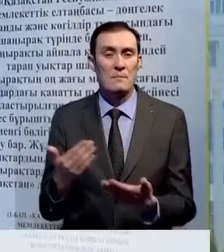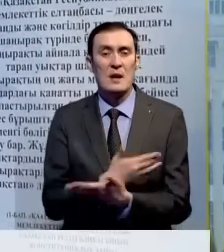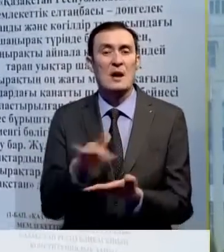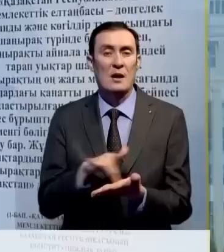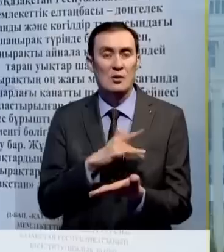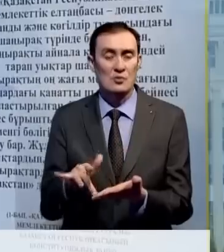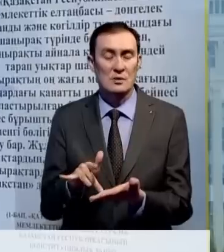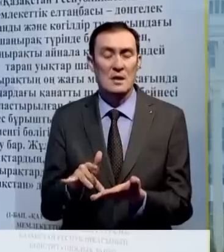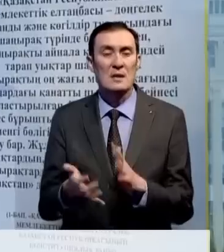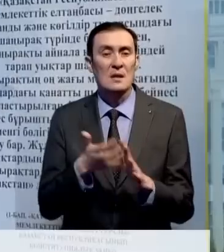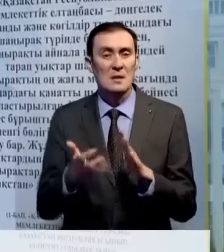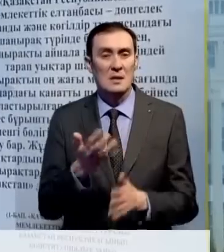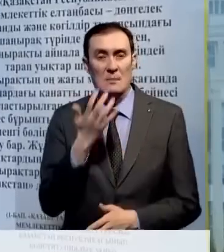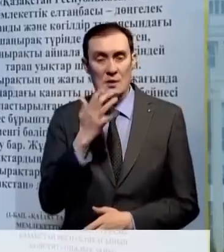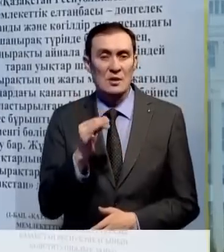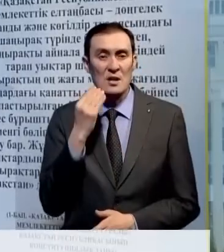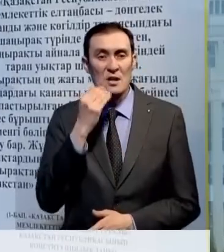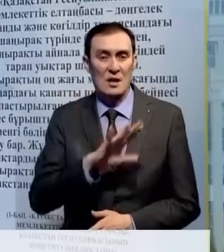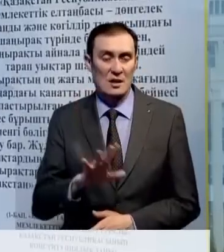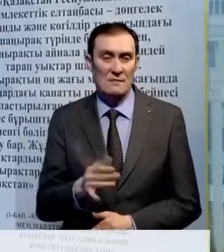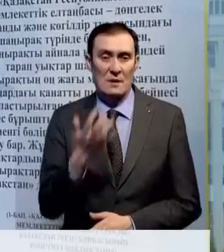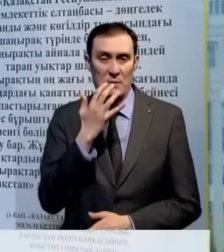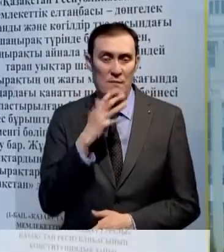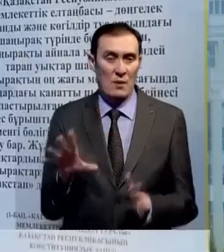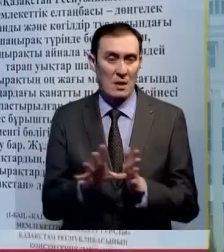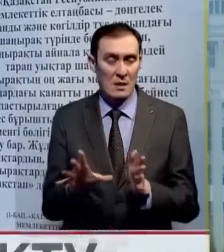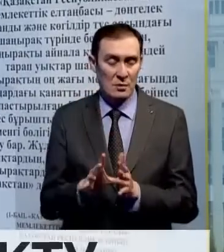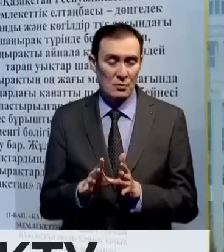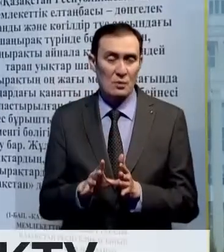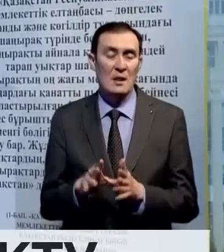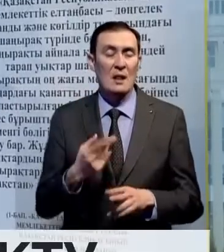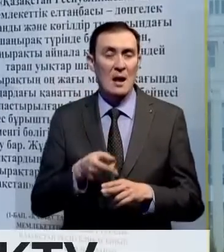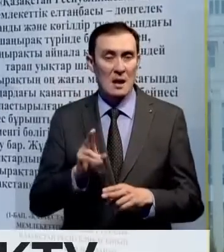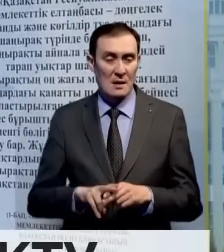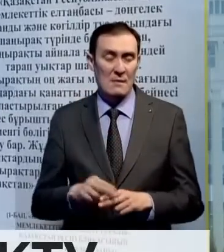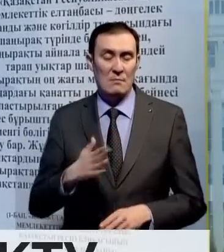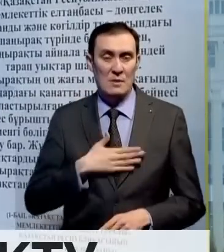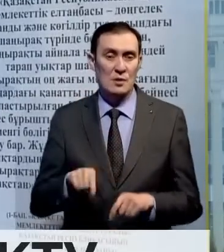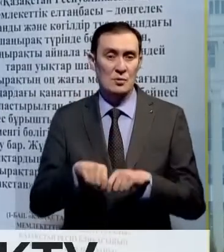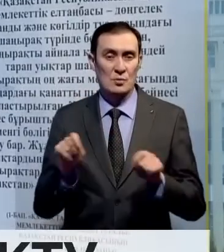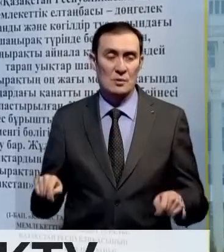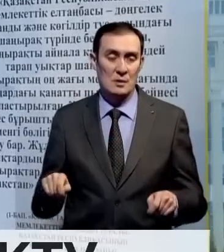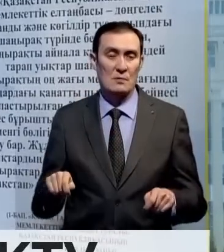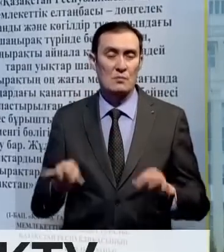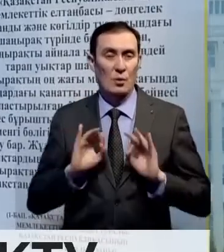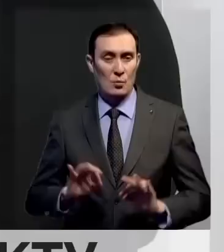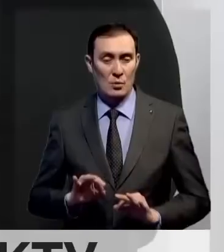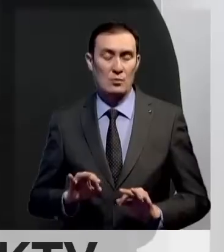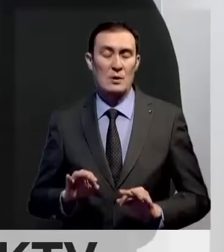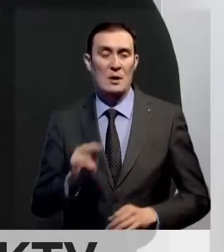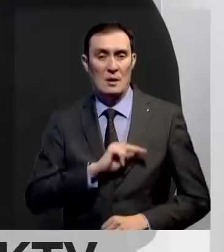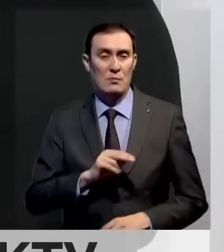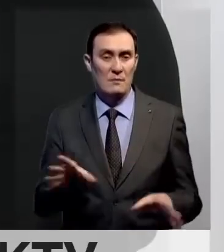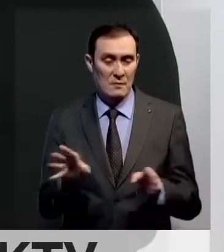недопоставленную тепловую энергию и некачественно поставленную тепловую энергию. Для этого мы с органами прокуратуры работаем